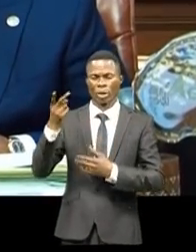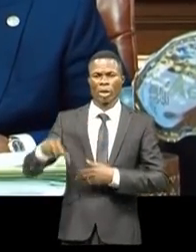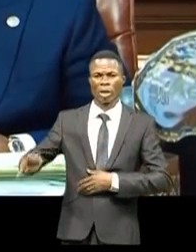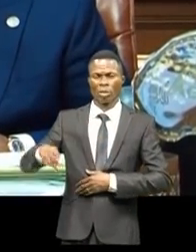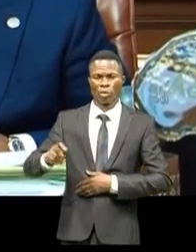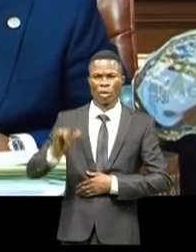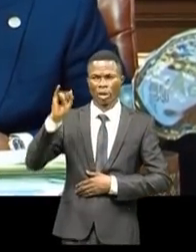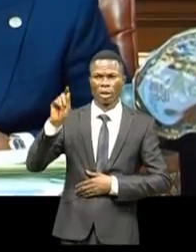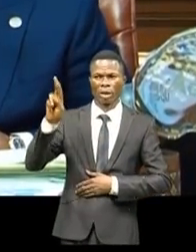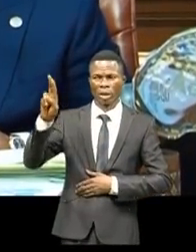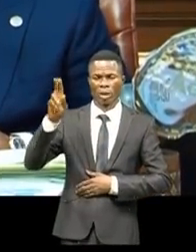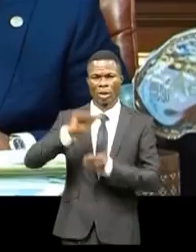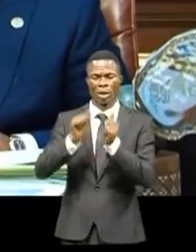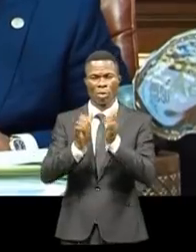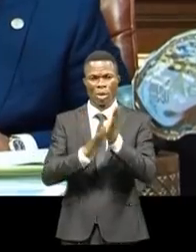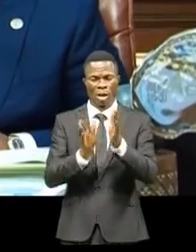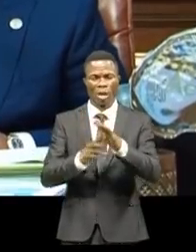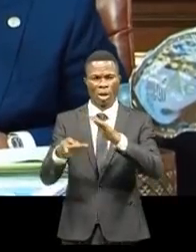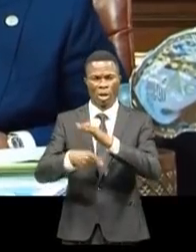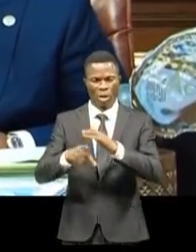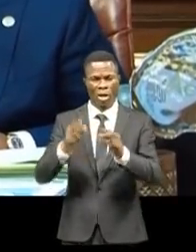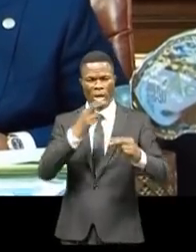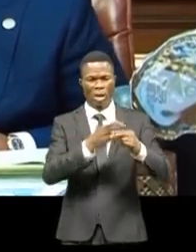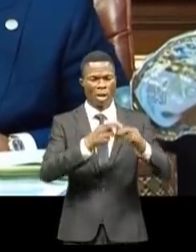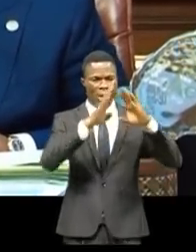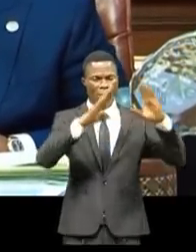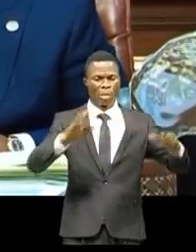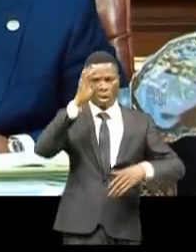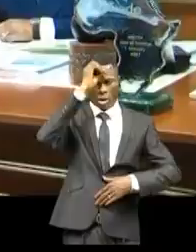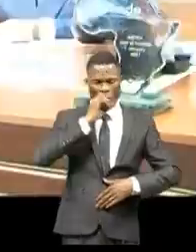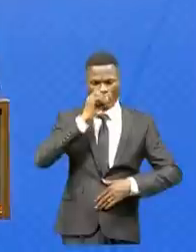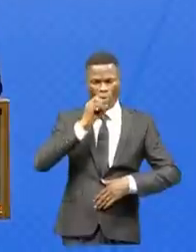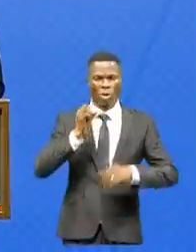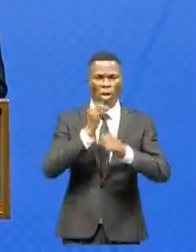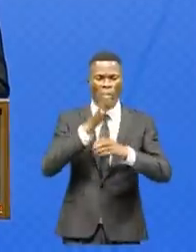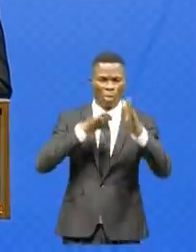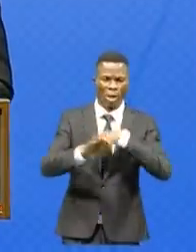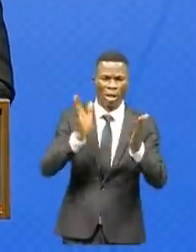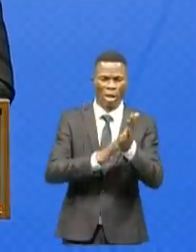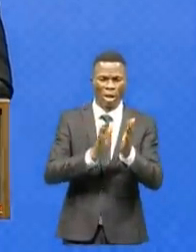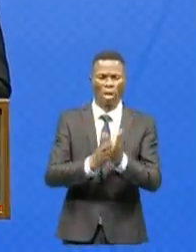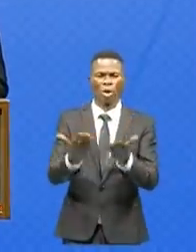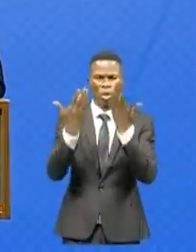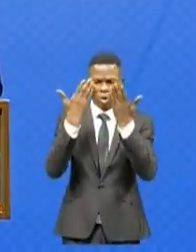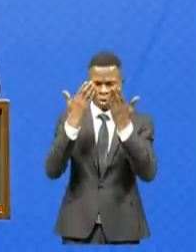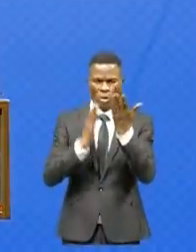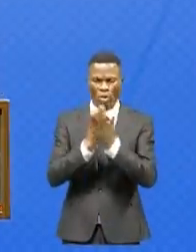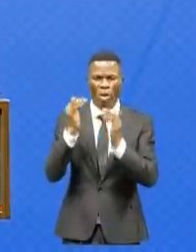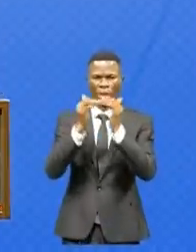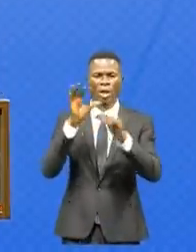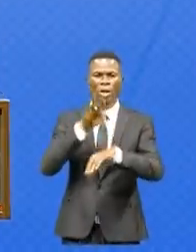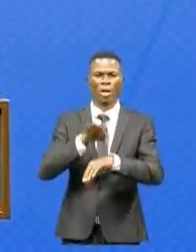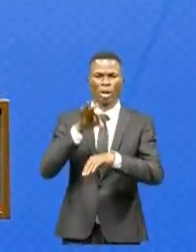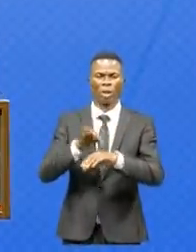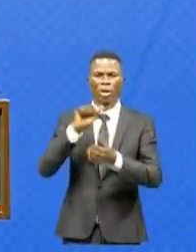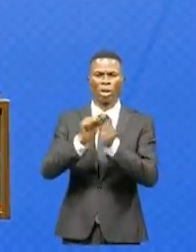spécialement sur la scolarité des enfants hébergés dans les orphelinats en âge de scolarité pour qu'ils bénéficient de l'égalité des chances